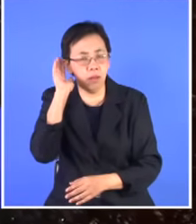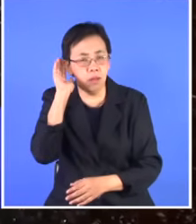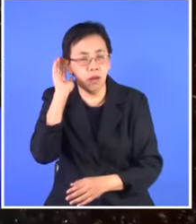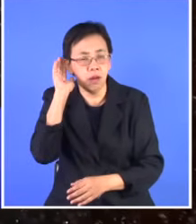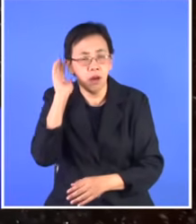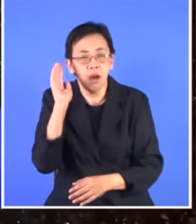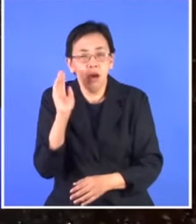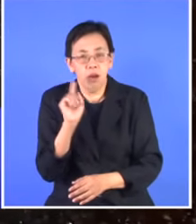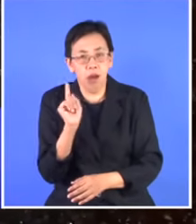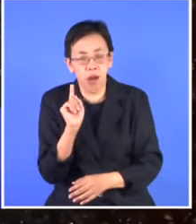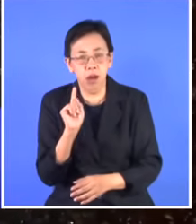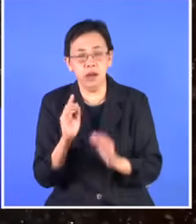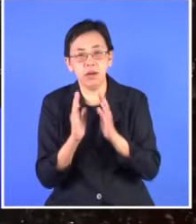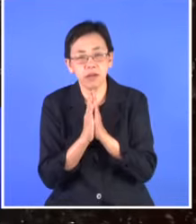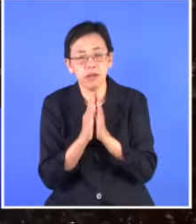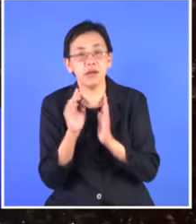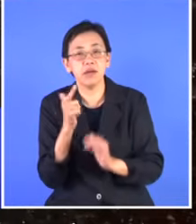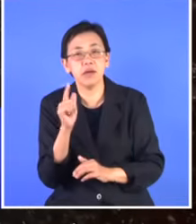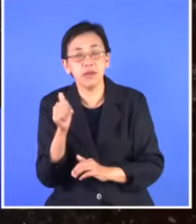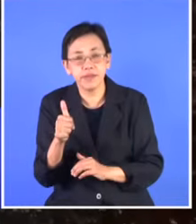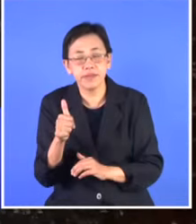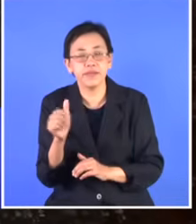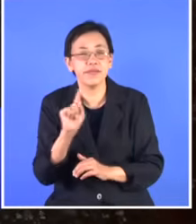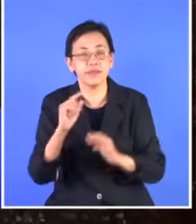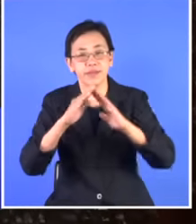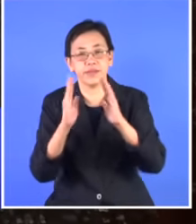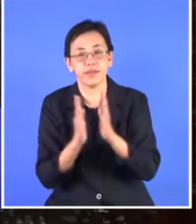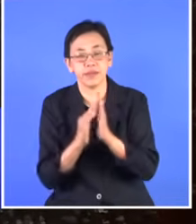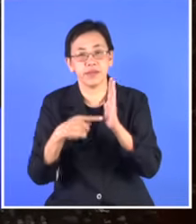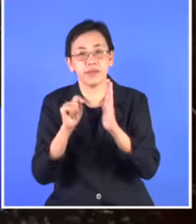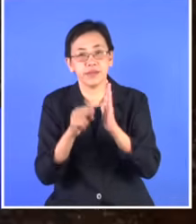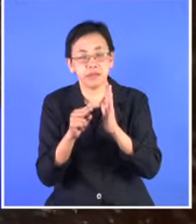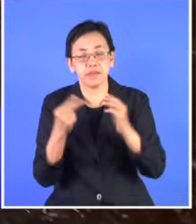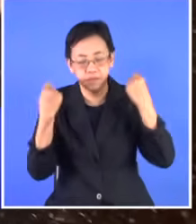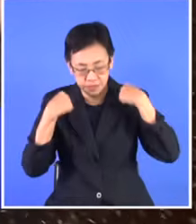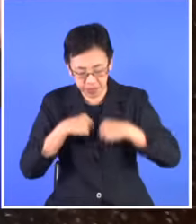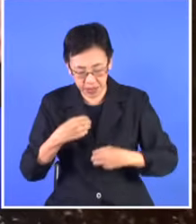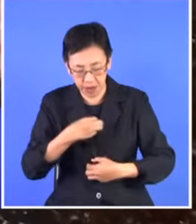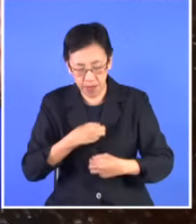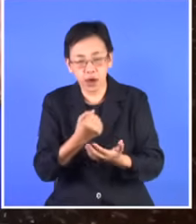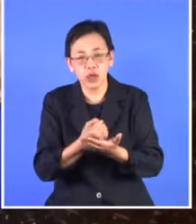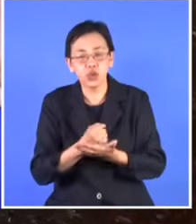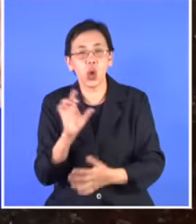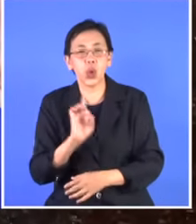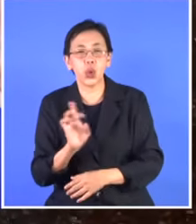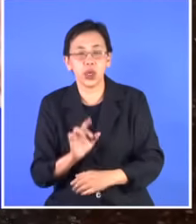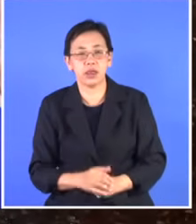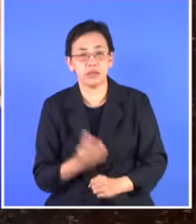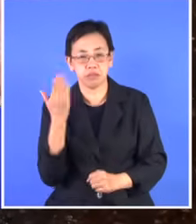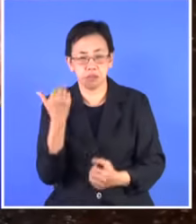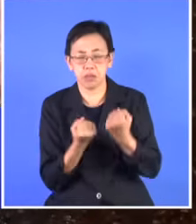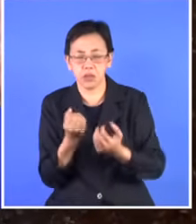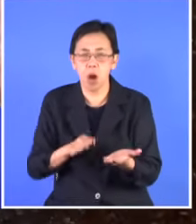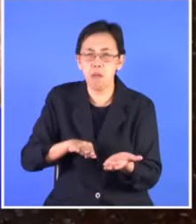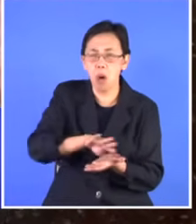พ่อแก่แล้วก็หลวงพ่อทองกลึงจากวัดเจดีย์หอยจังหวัดปทุมธานีที่ตัวเองคล้องคอเอาไว้เคยเกิดอุบัติเหตุแบบนี้มาแล้ว